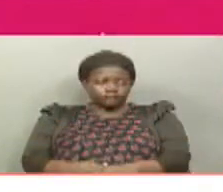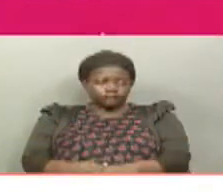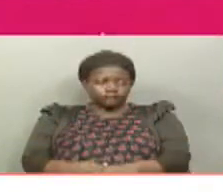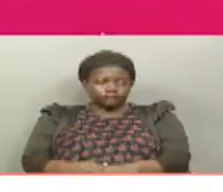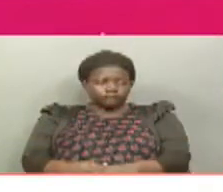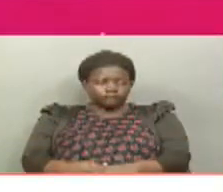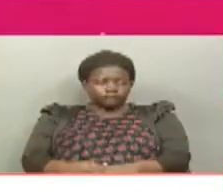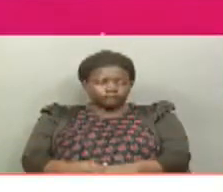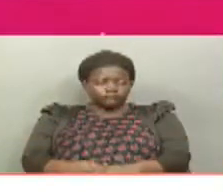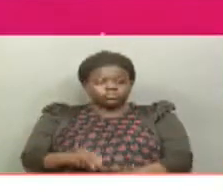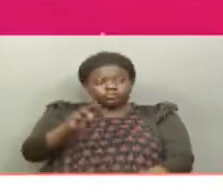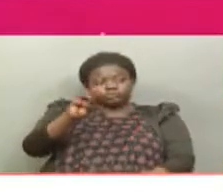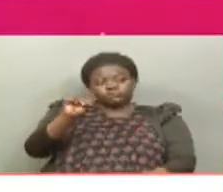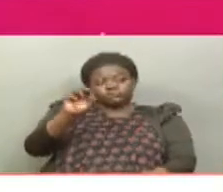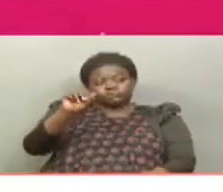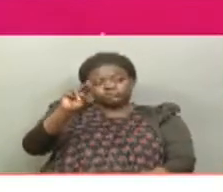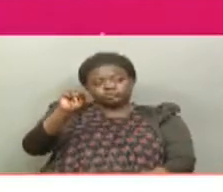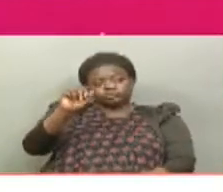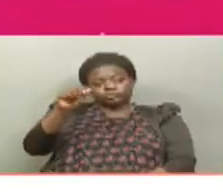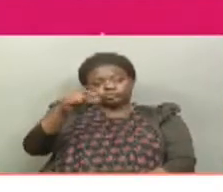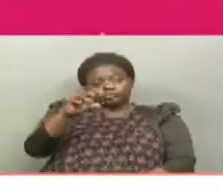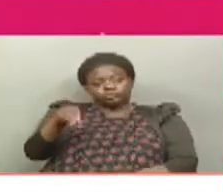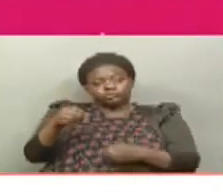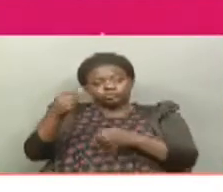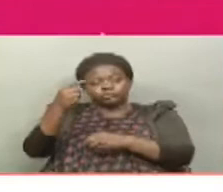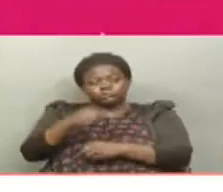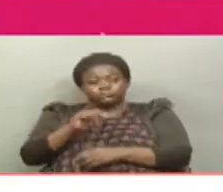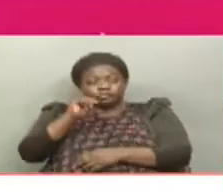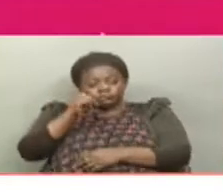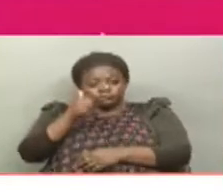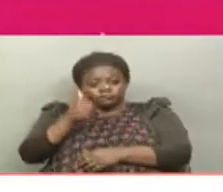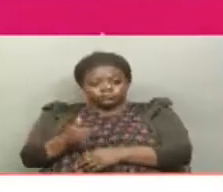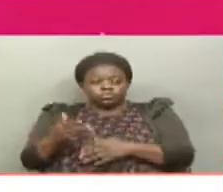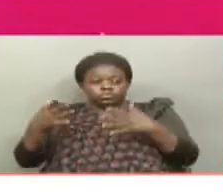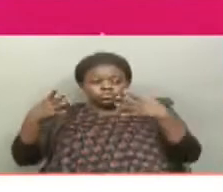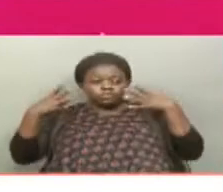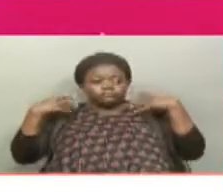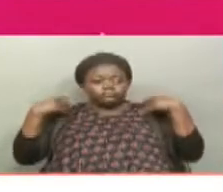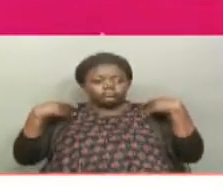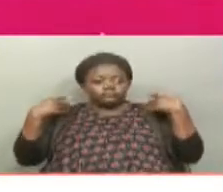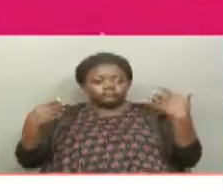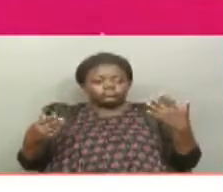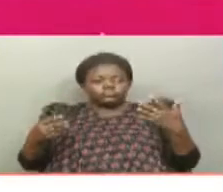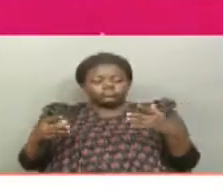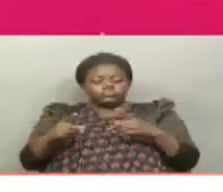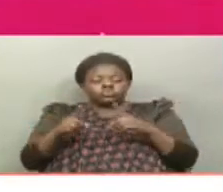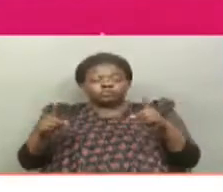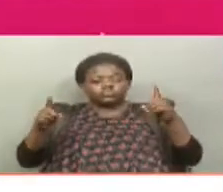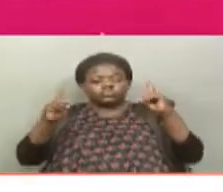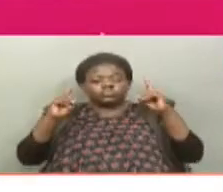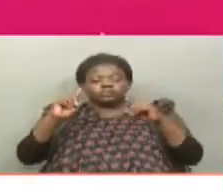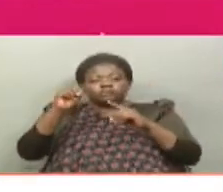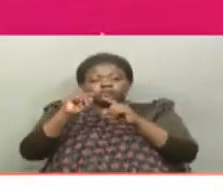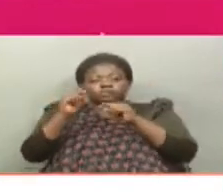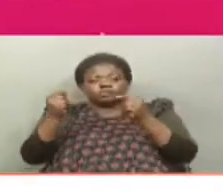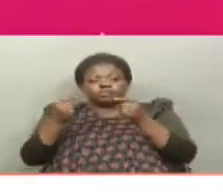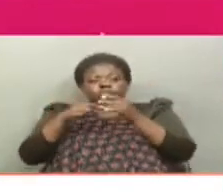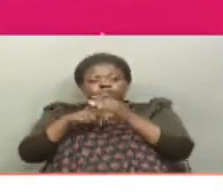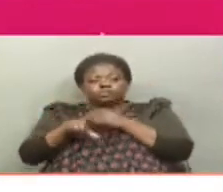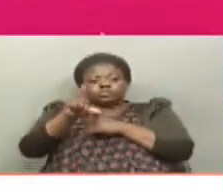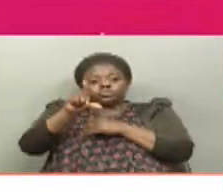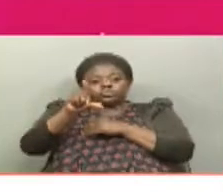kale emboozi eri ey'omutungo tunagibatuusaako olunaku olw'enkya mugemizannyo St. Lawrence University Force team esoso